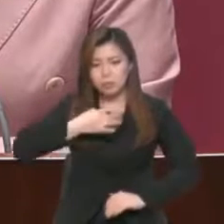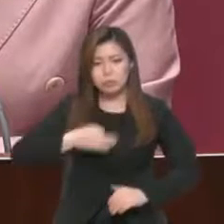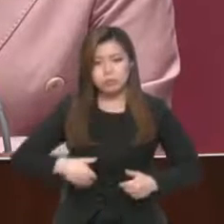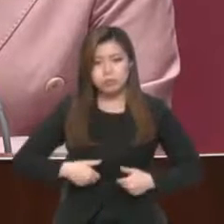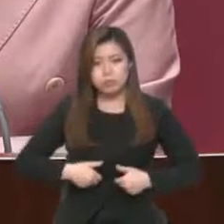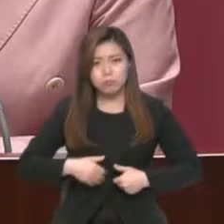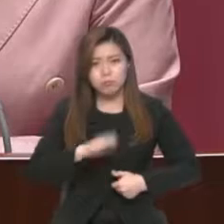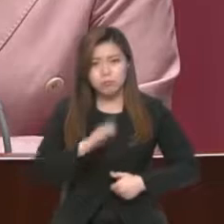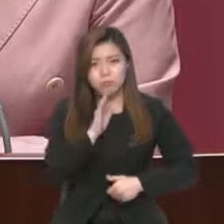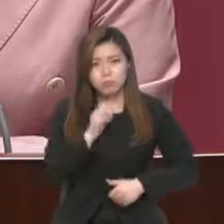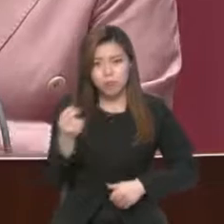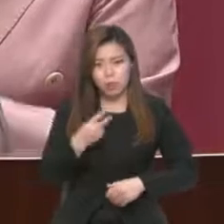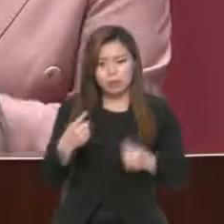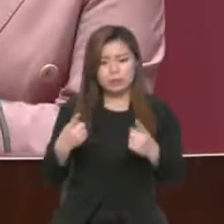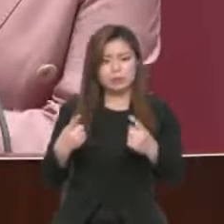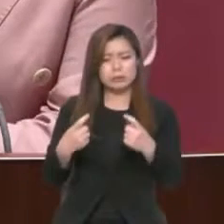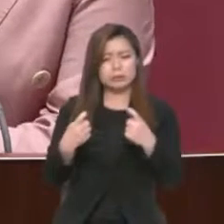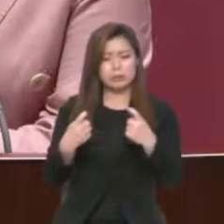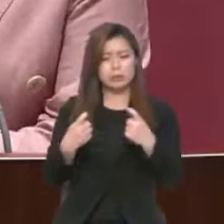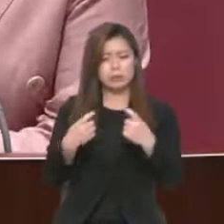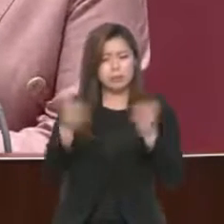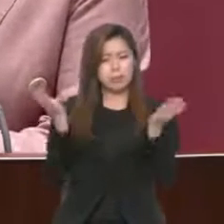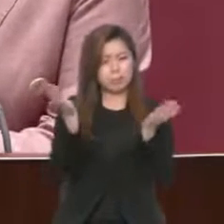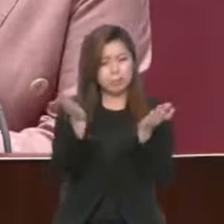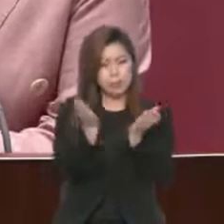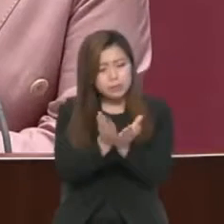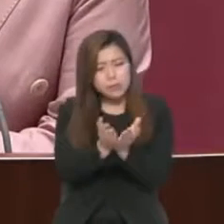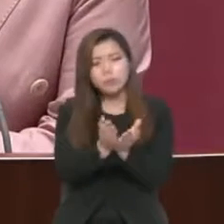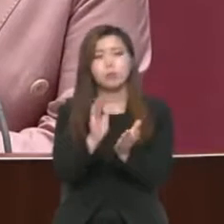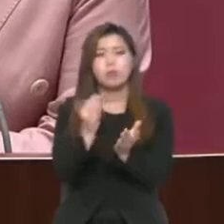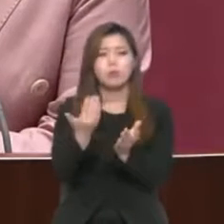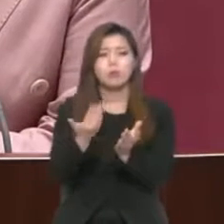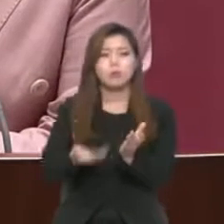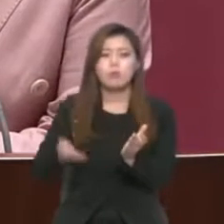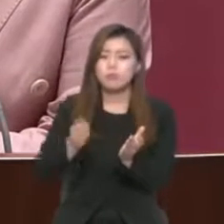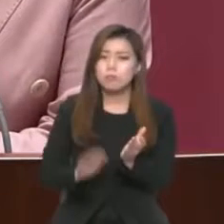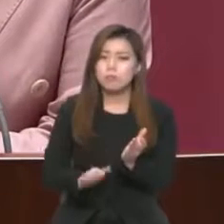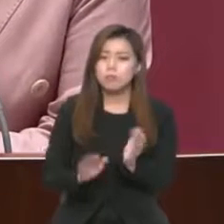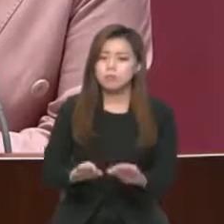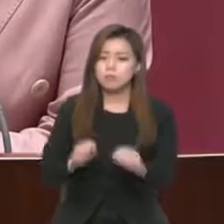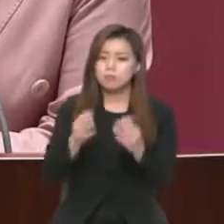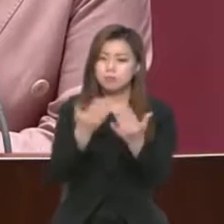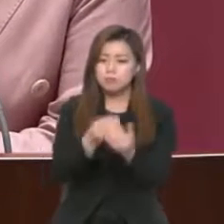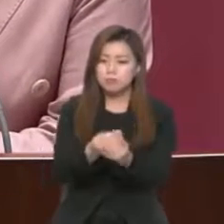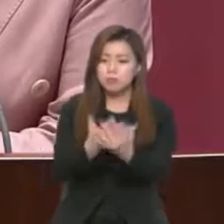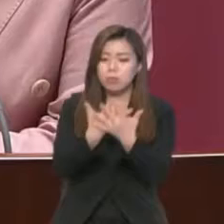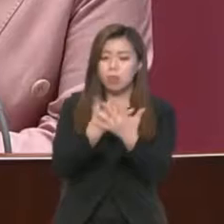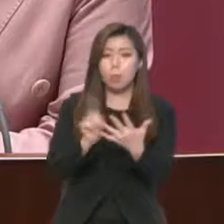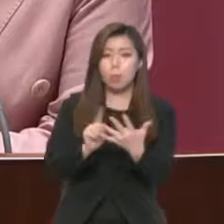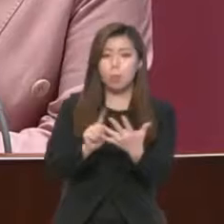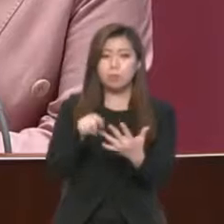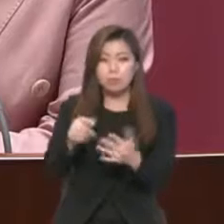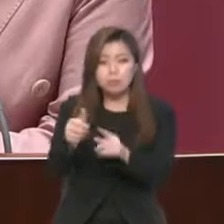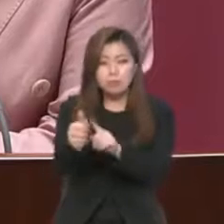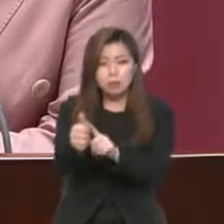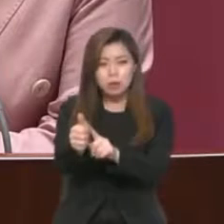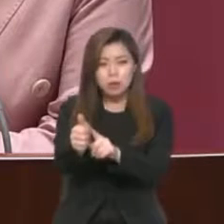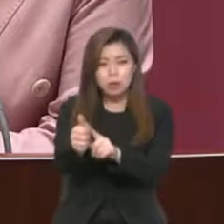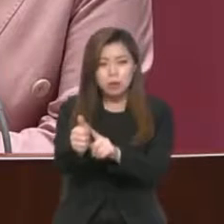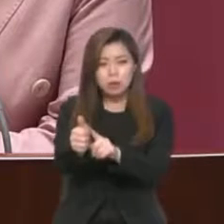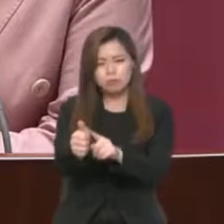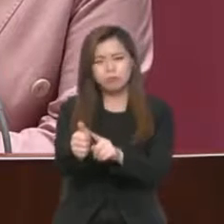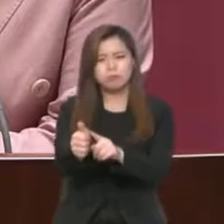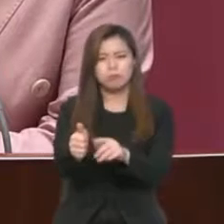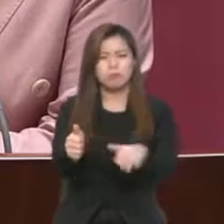그 의심이 합리적이어야 됩니다. 그런데 지금 드러난 사실은 그 당직 사병이 그것을 알 수 있는 위치에